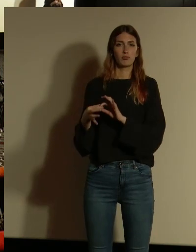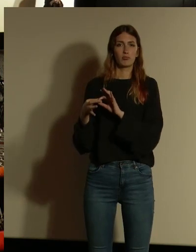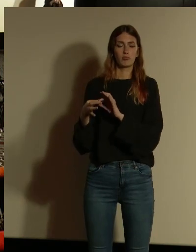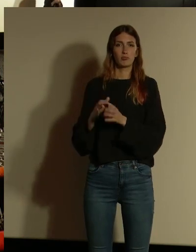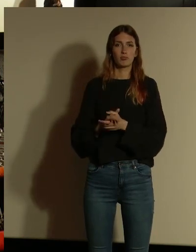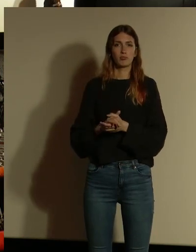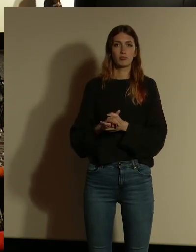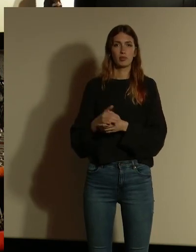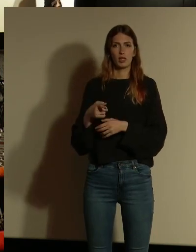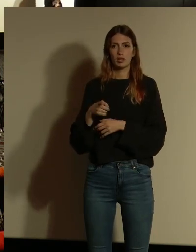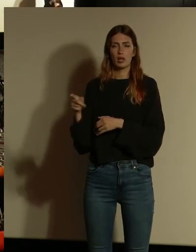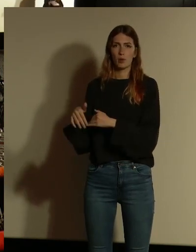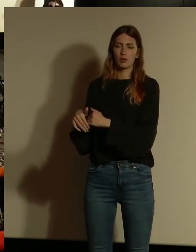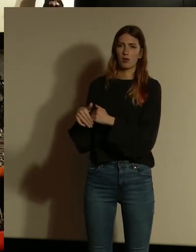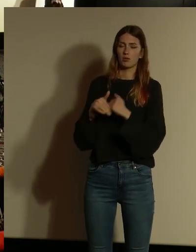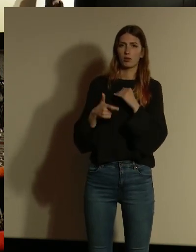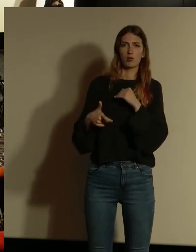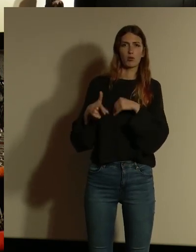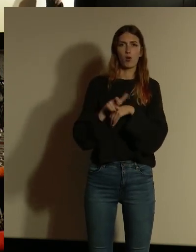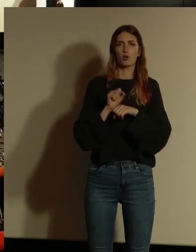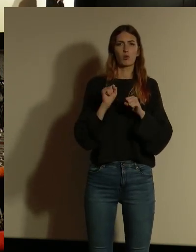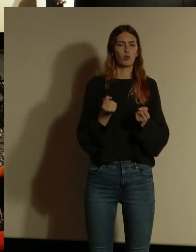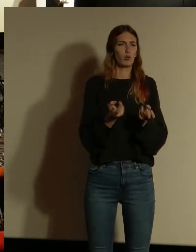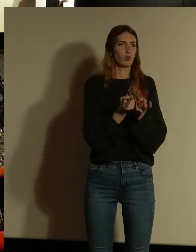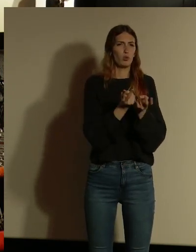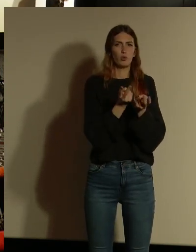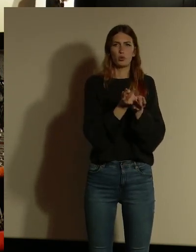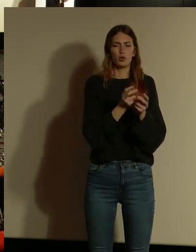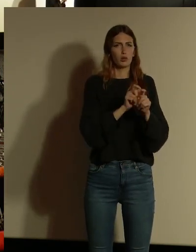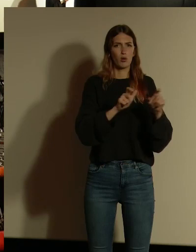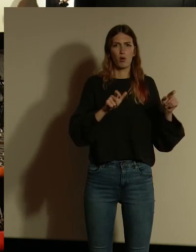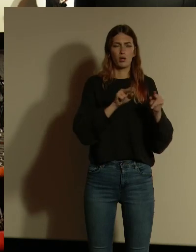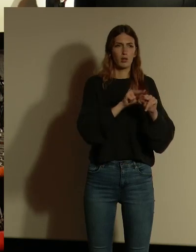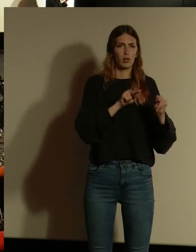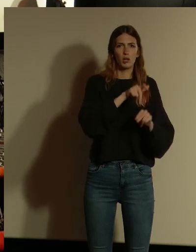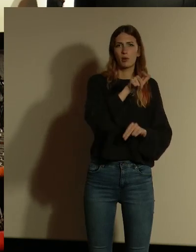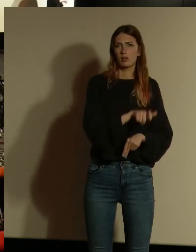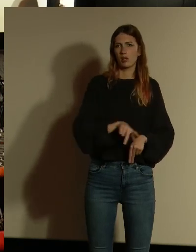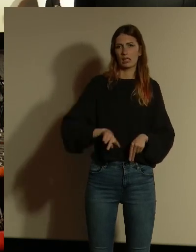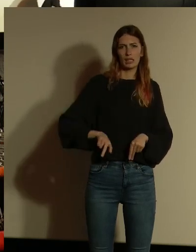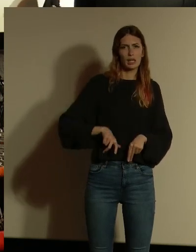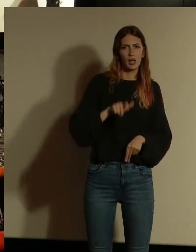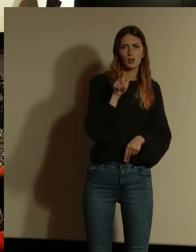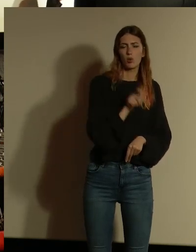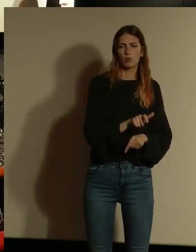Just nemad aitasid mind rohkem kui ükskõik, mis autoriteet koolis.